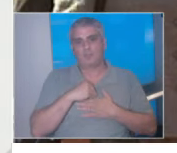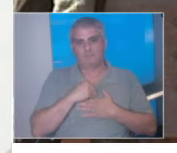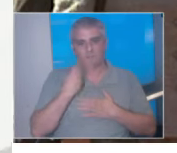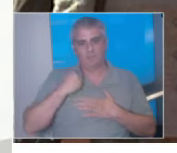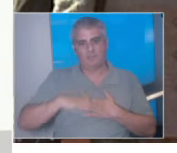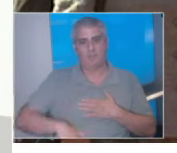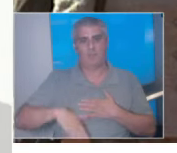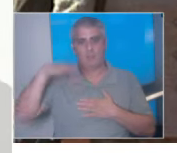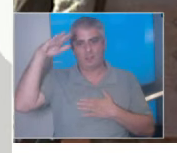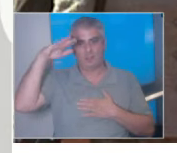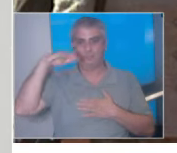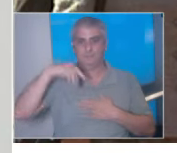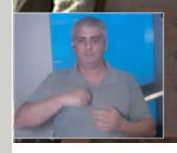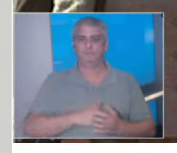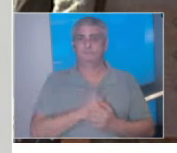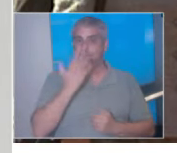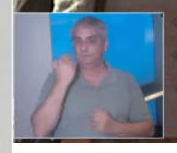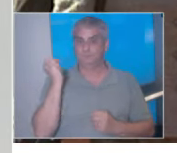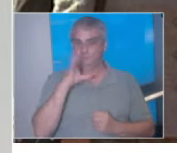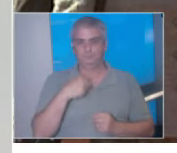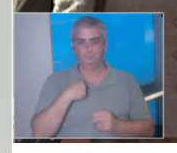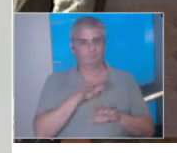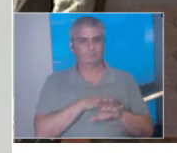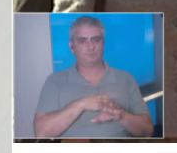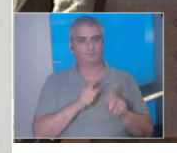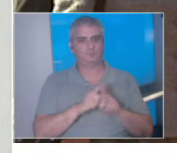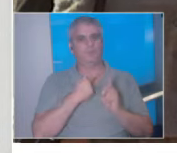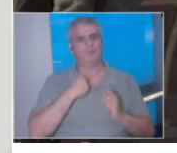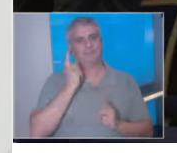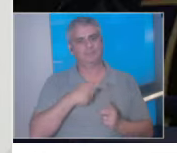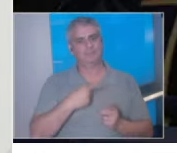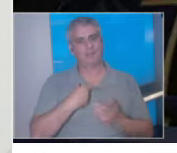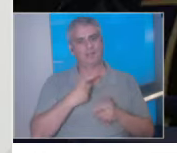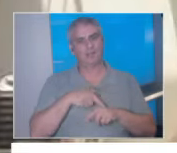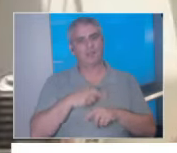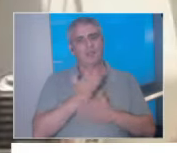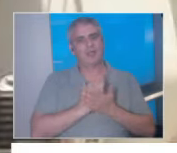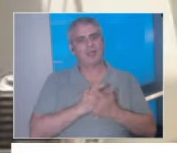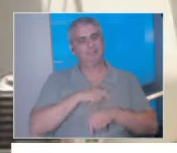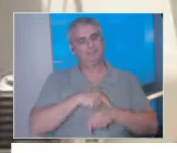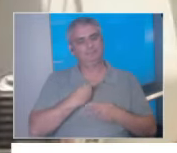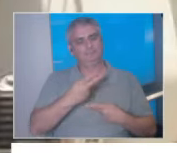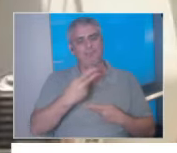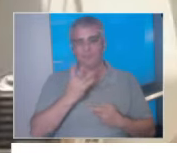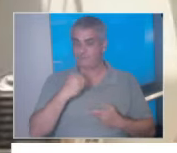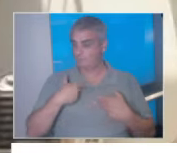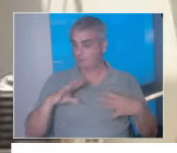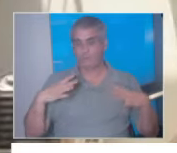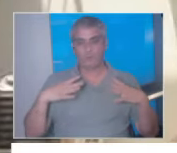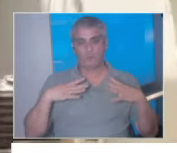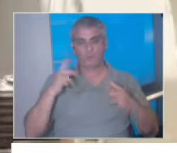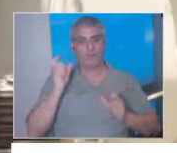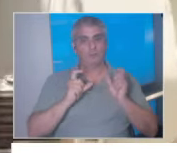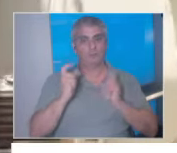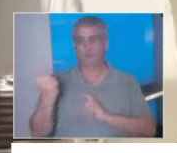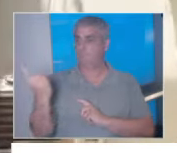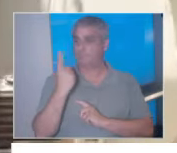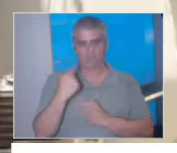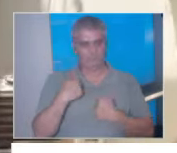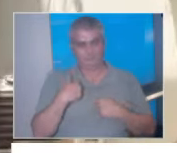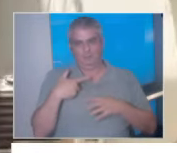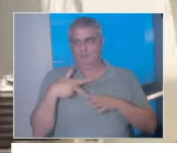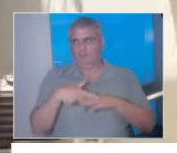מגילדות, ואז כשהיו מגיעים, הייתי מרגישה שכאילו אני צריכה לחלק את הזמן, או שאפילו עד שהיינו יוצאים לחופשה או משהו, אז אנשים היו ניגשים, לי